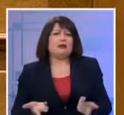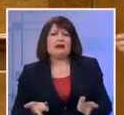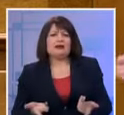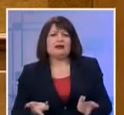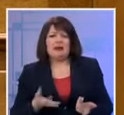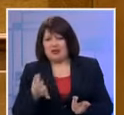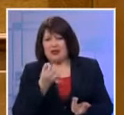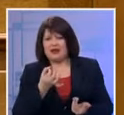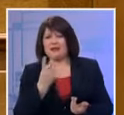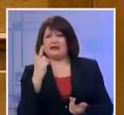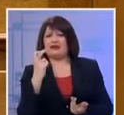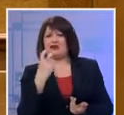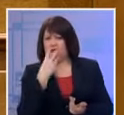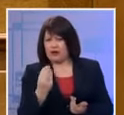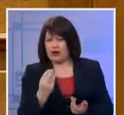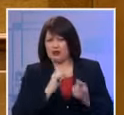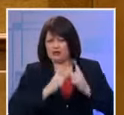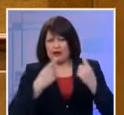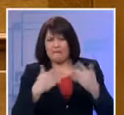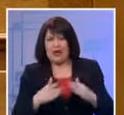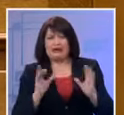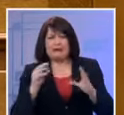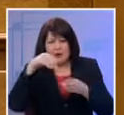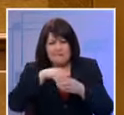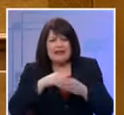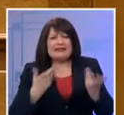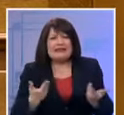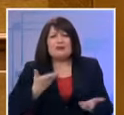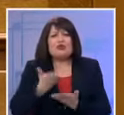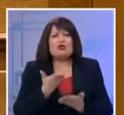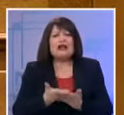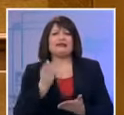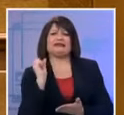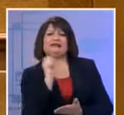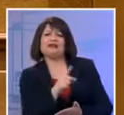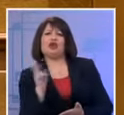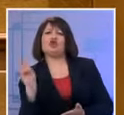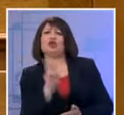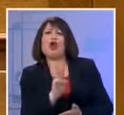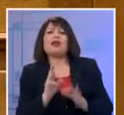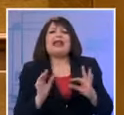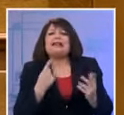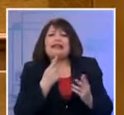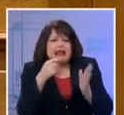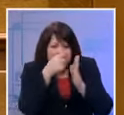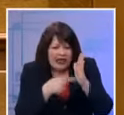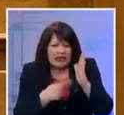Ούτε για τη συμφωνία της 20ης Φεβρουαρίου, ούτε για το περιεχόμενο των προτάσεων που στέλνετε στην Τρόικα δεν μας έχετε ενημερώσει.